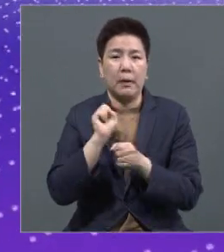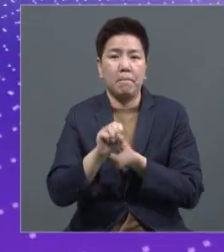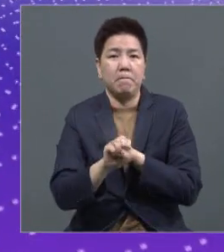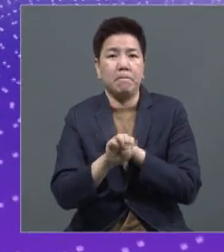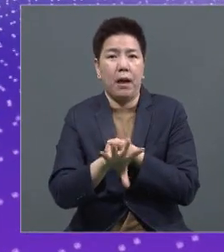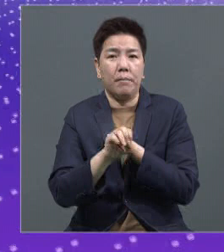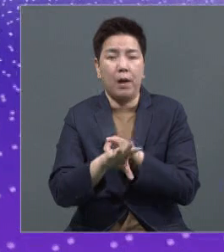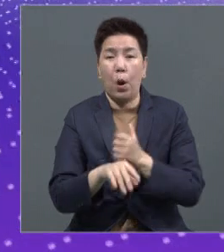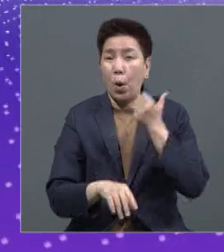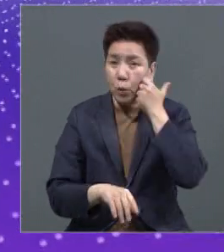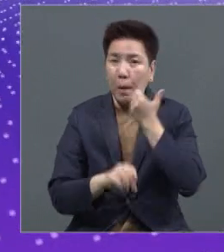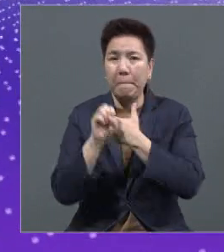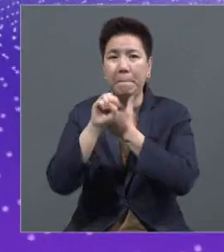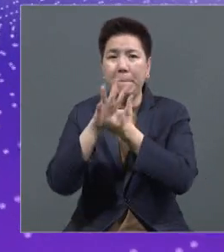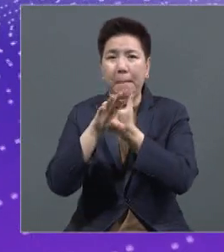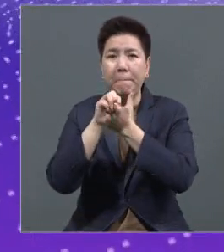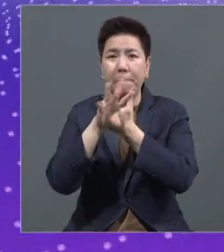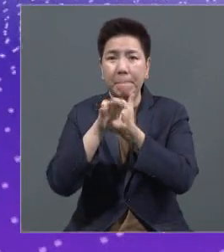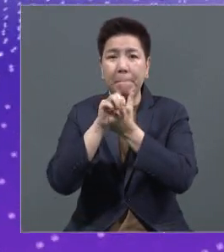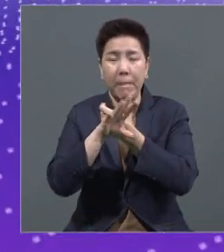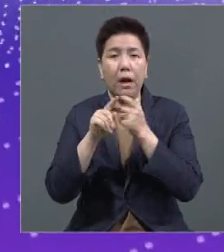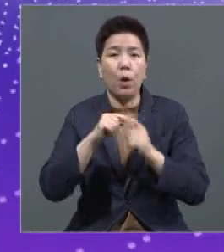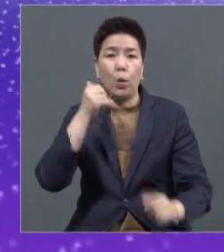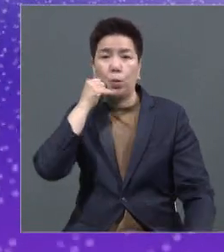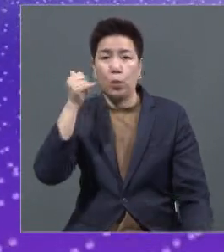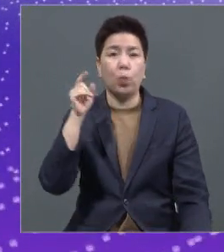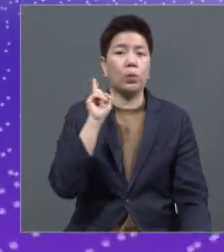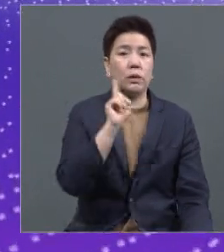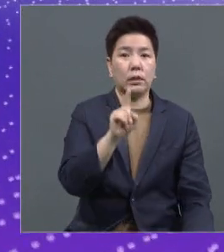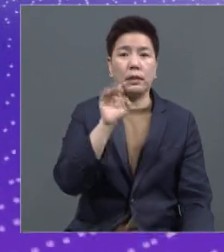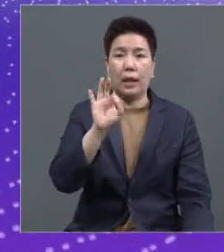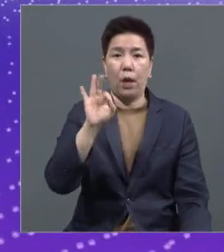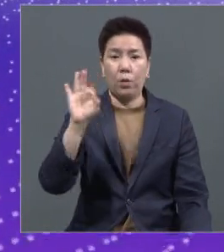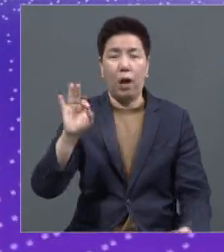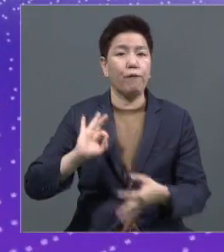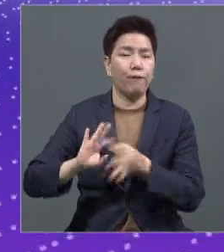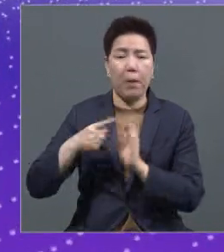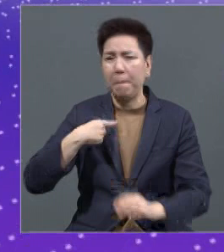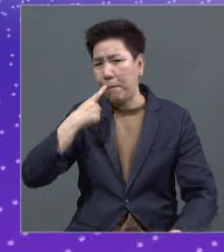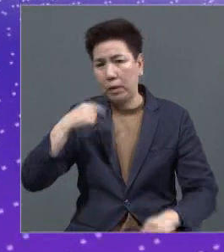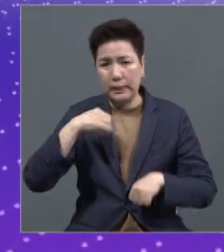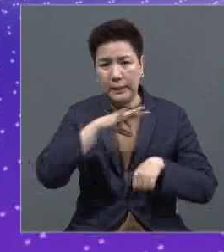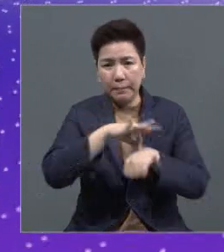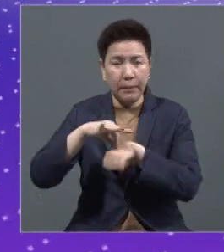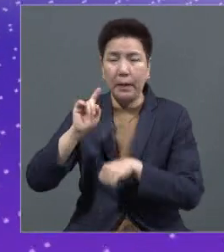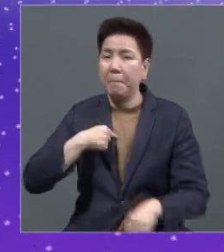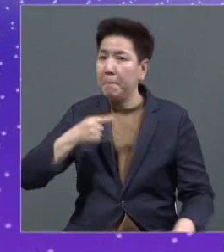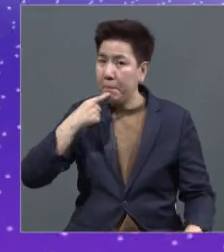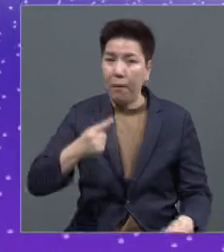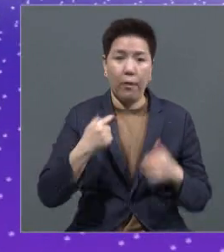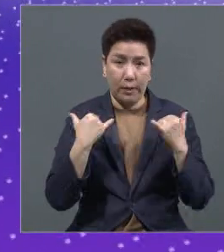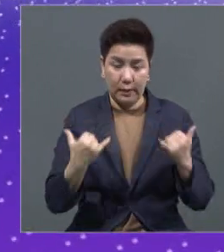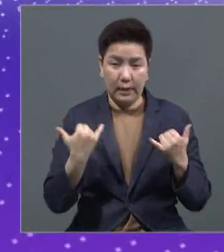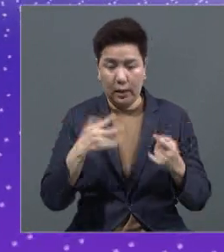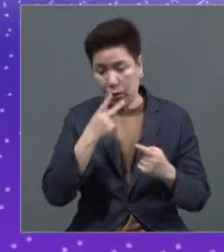เปิดแฟลชจากมือถือออกไปทางหน้าต่างหรือโทร 199เบอร์ที่ให้โทรตอนไฟไหม้เนี่ยแล้วแจ้งตำแหน่งที่อยู่กับเขานะครับครับ